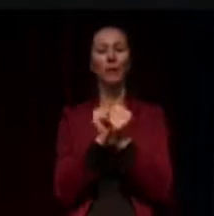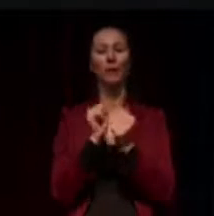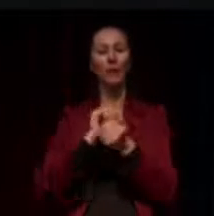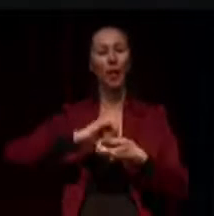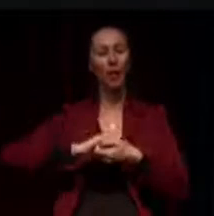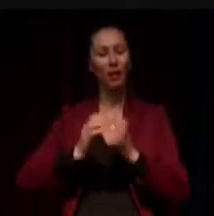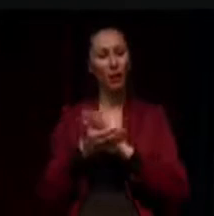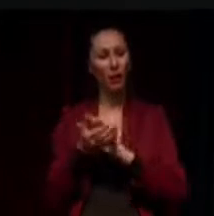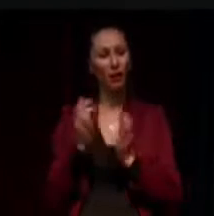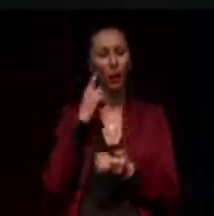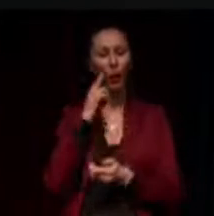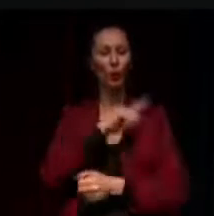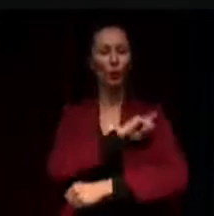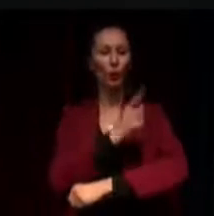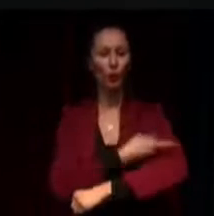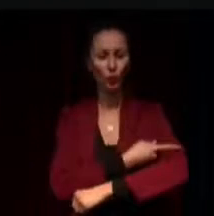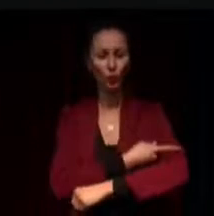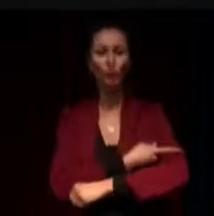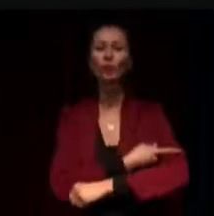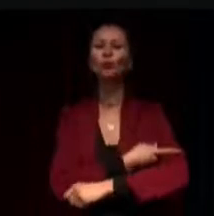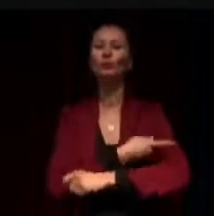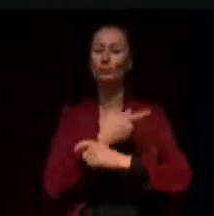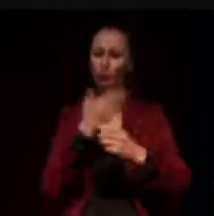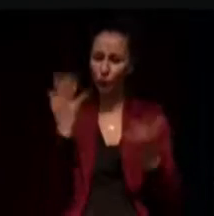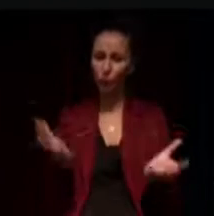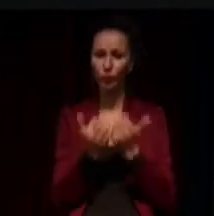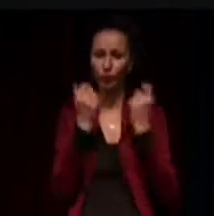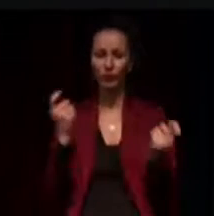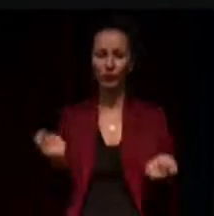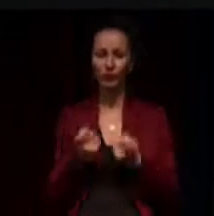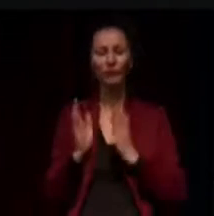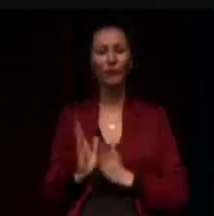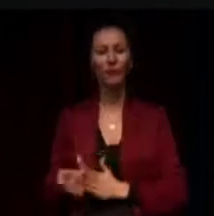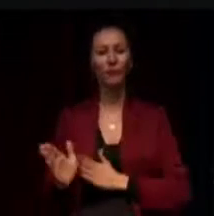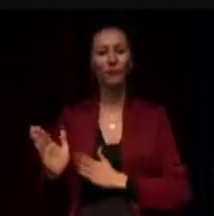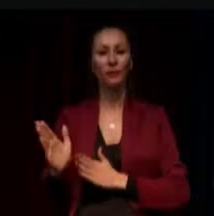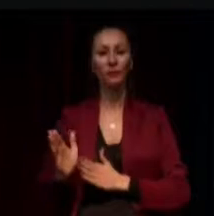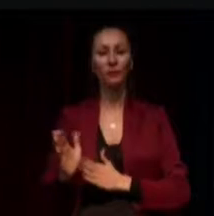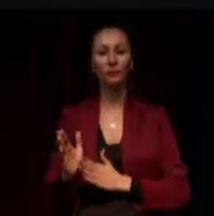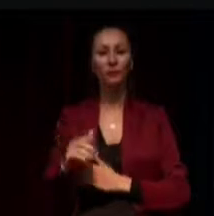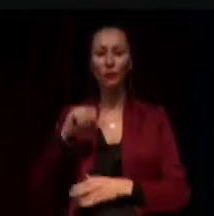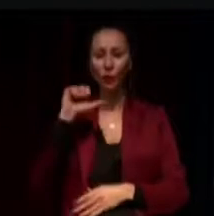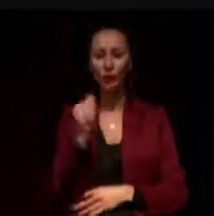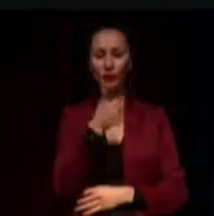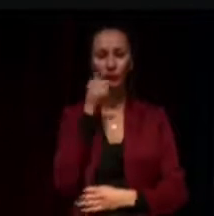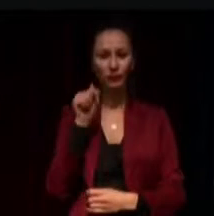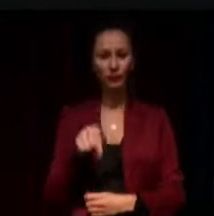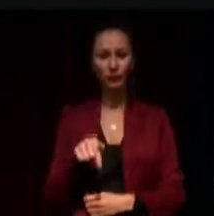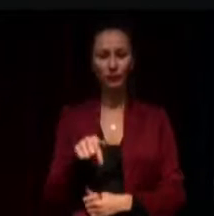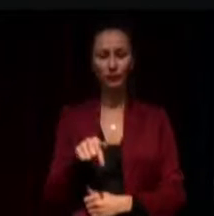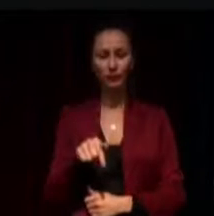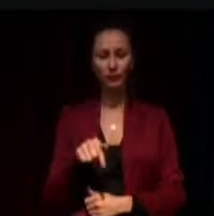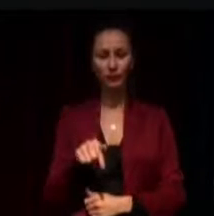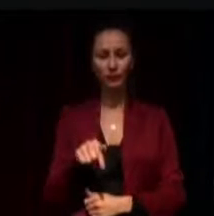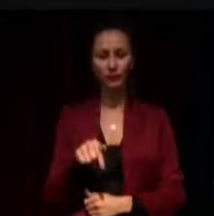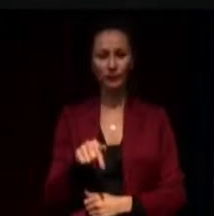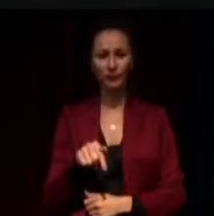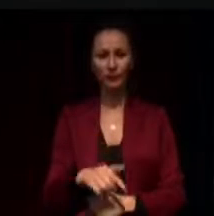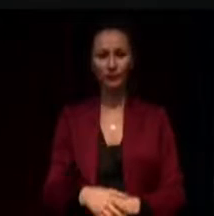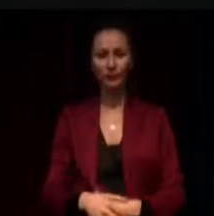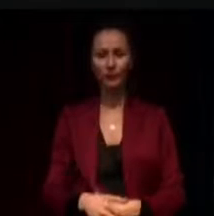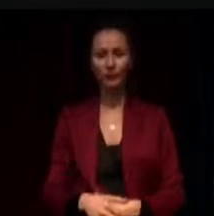vererek güçlü bir şekilde sarmaya devam ediyoruz. Özellikle